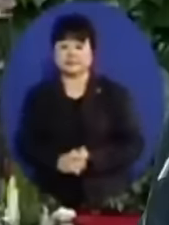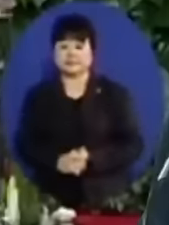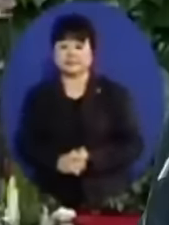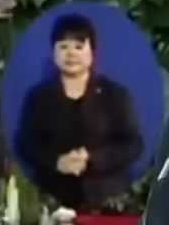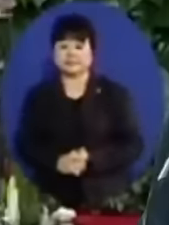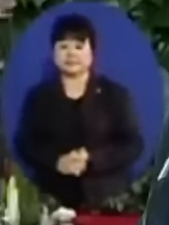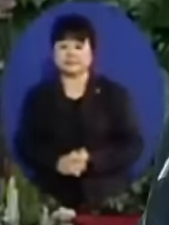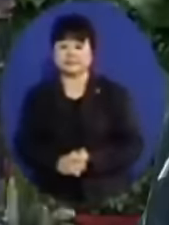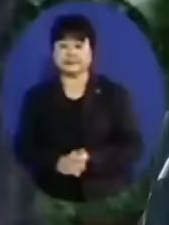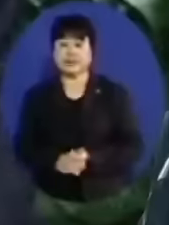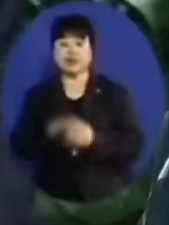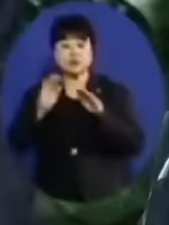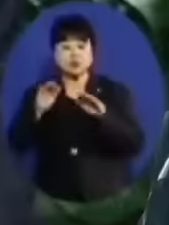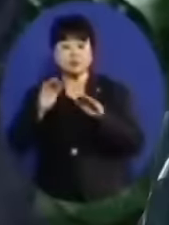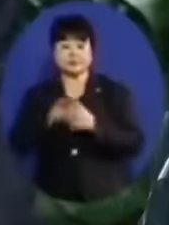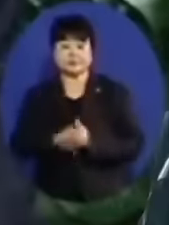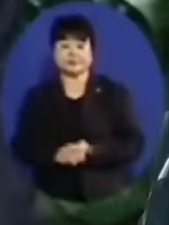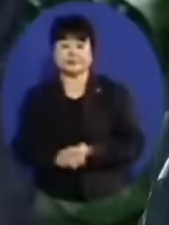저는 요사이